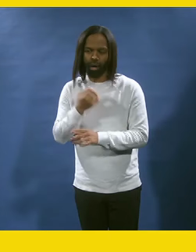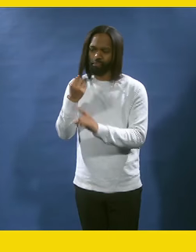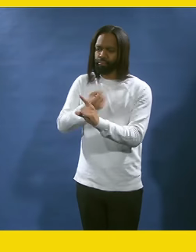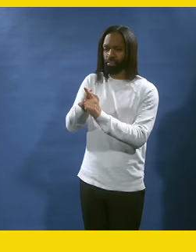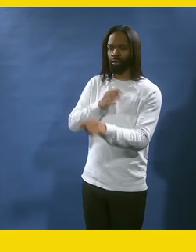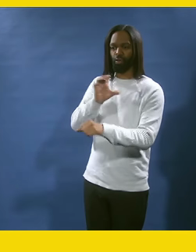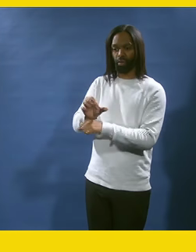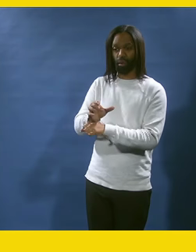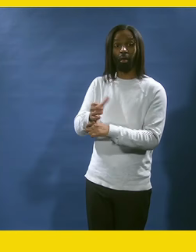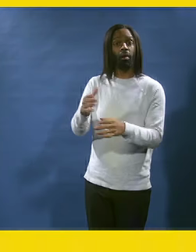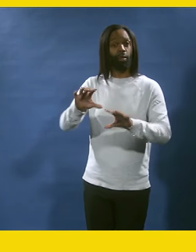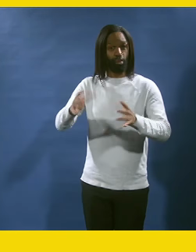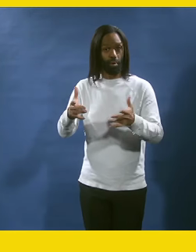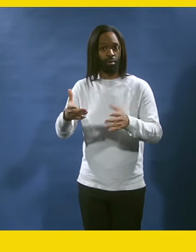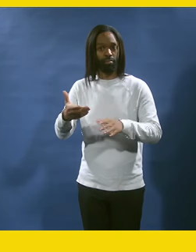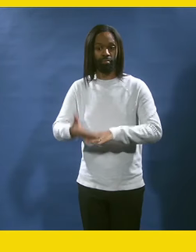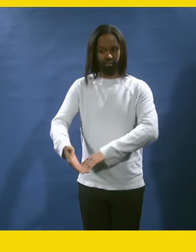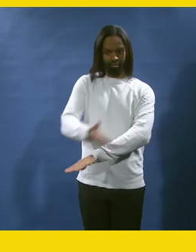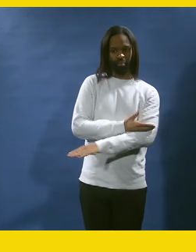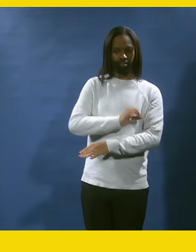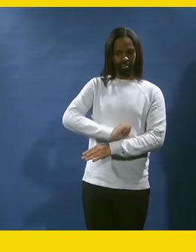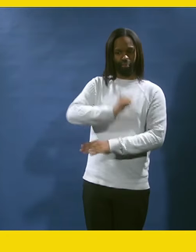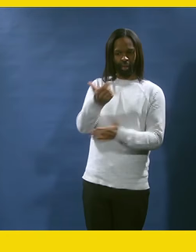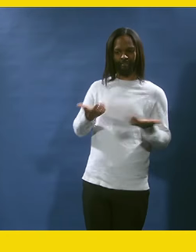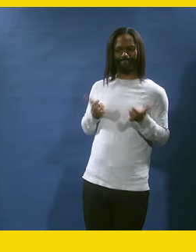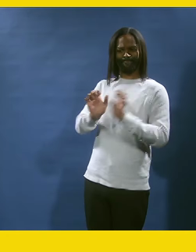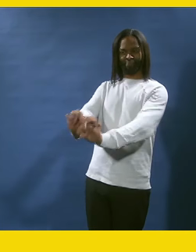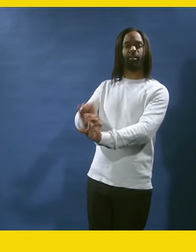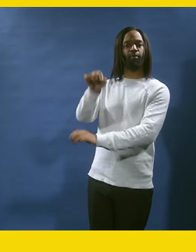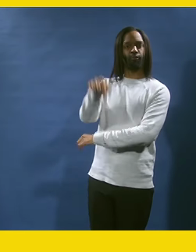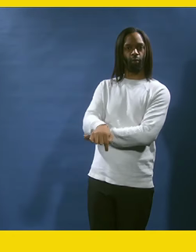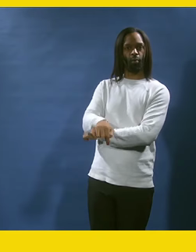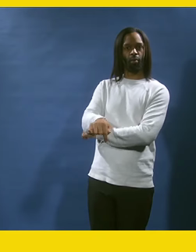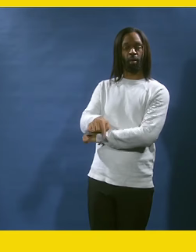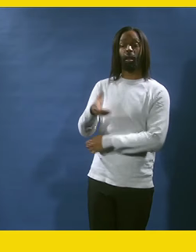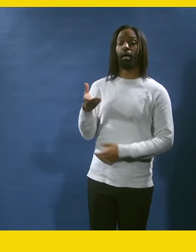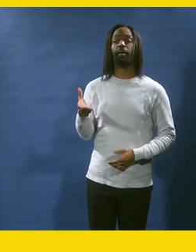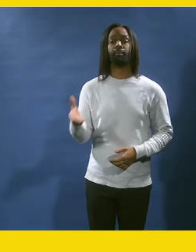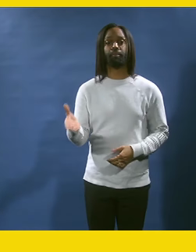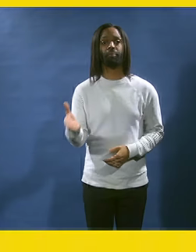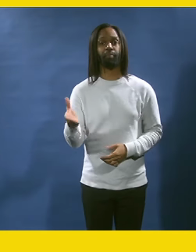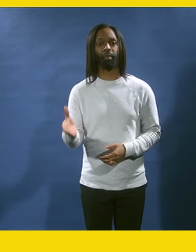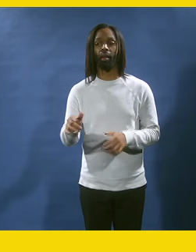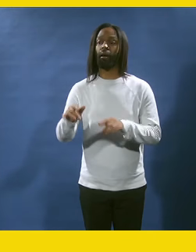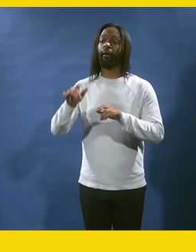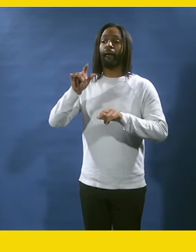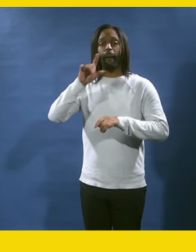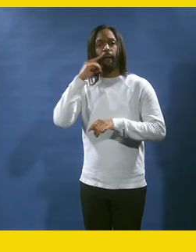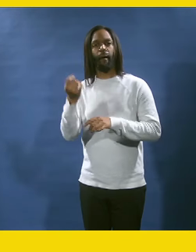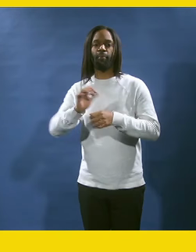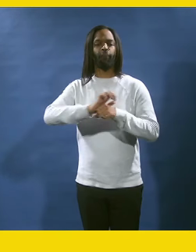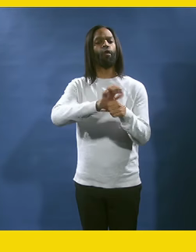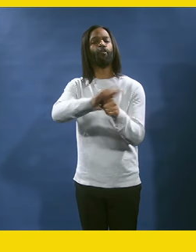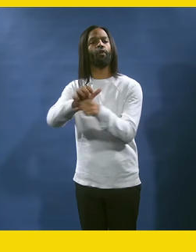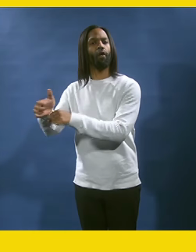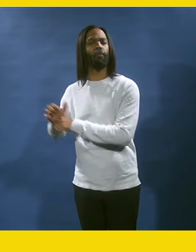les empêcher. Et pour les empêcher, pour empêcher les hommes de violer, il faut qu'ils soient convaincus qu'ils